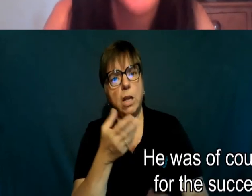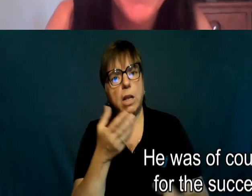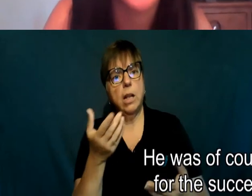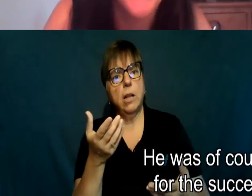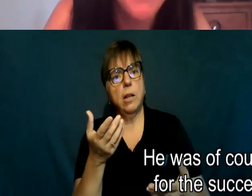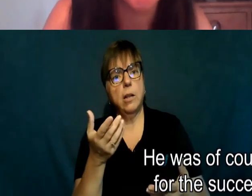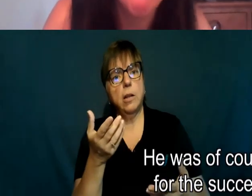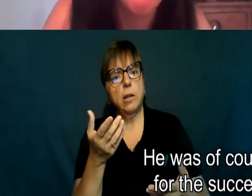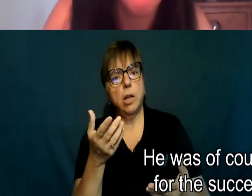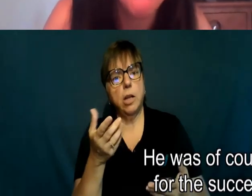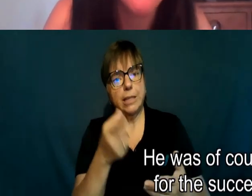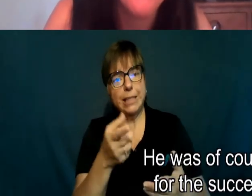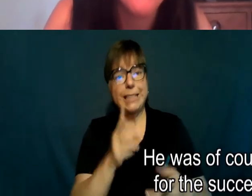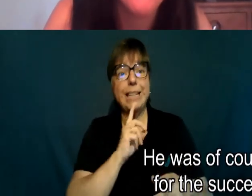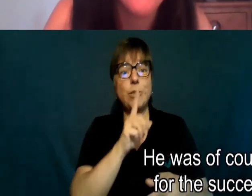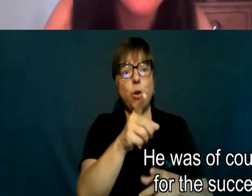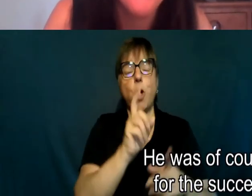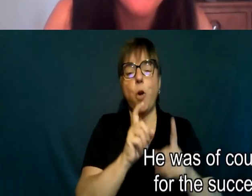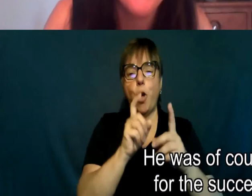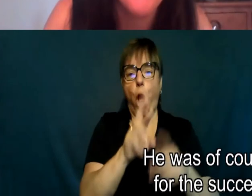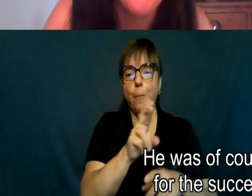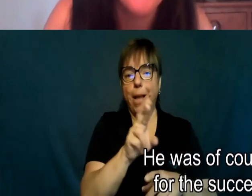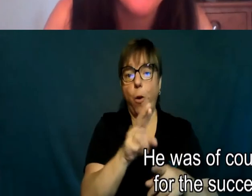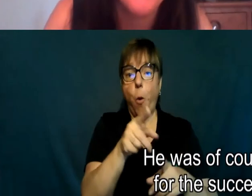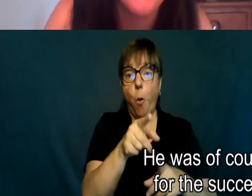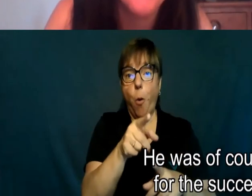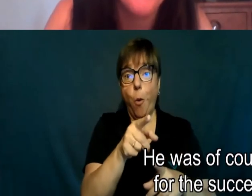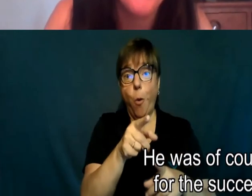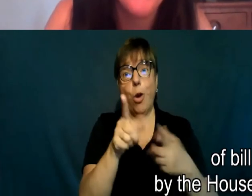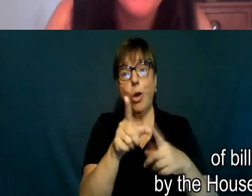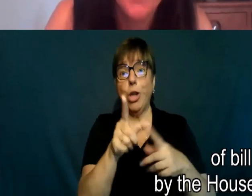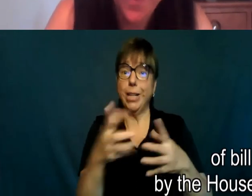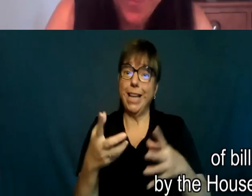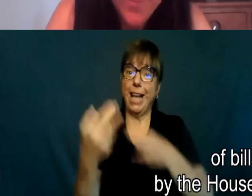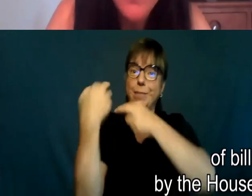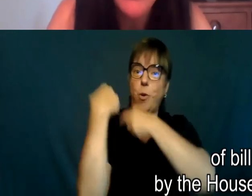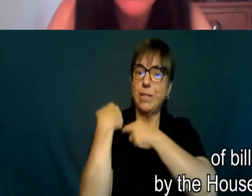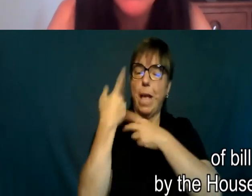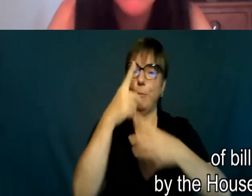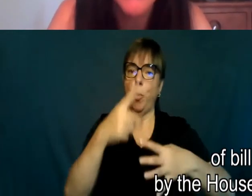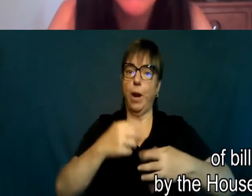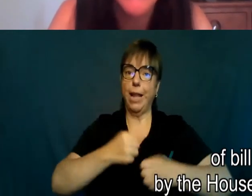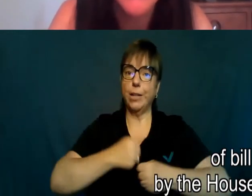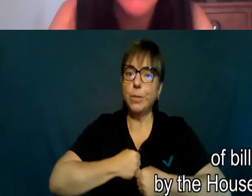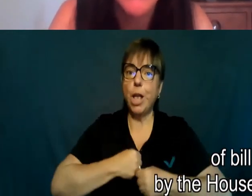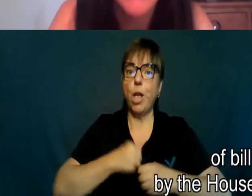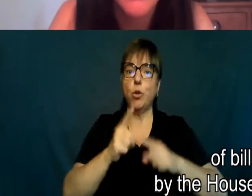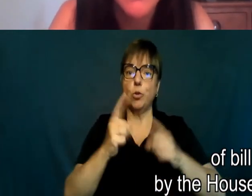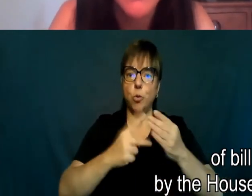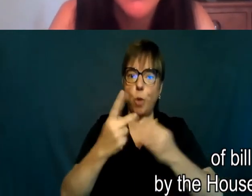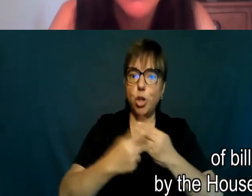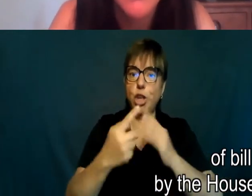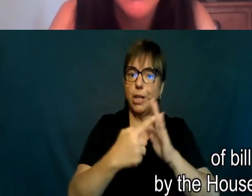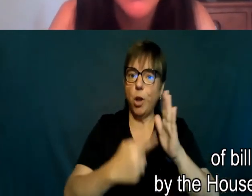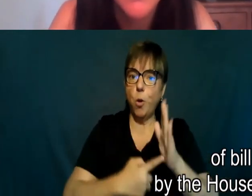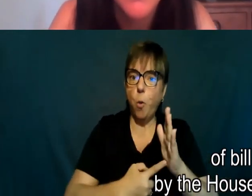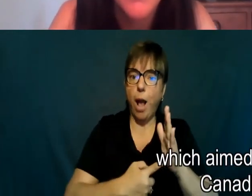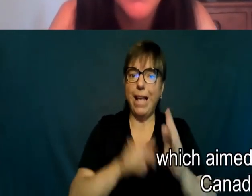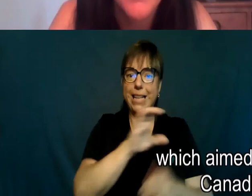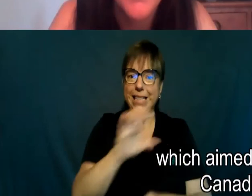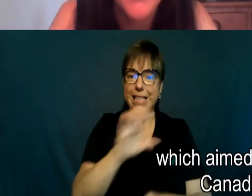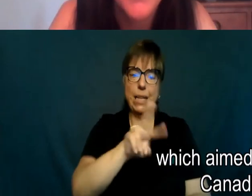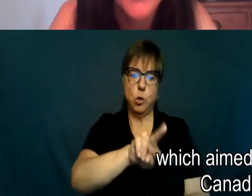Il était bien sûr responsable pour la réussite de l'adoptation par la Chambre de commune du projet de loi C-262,